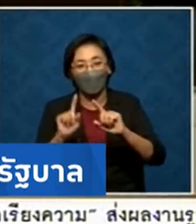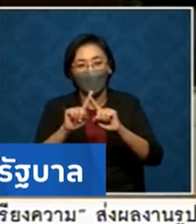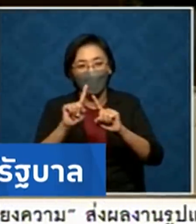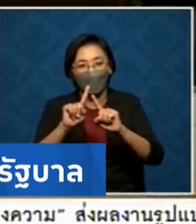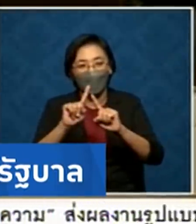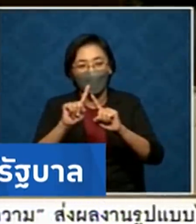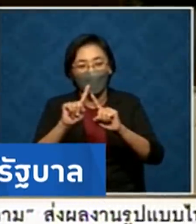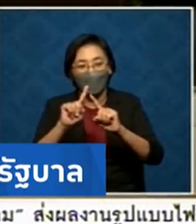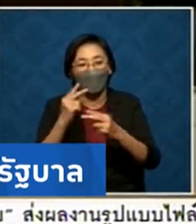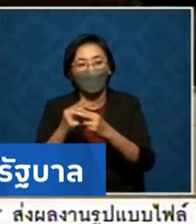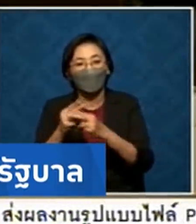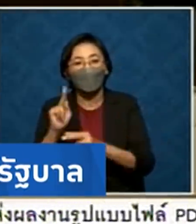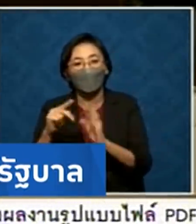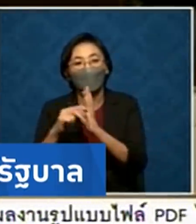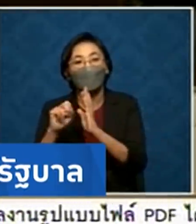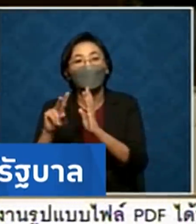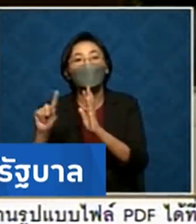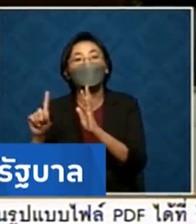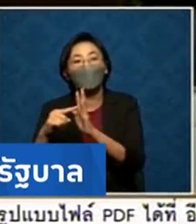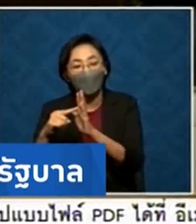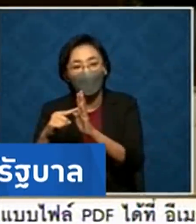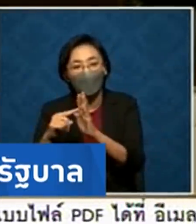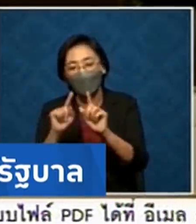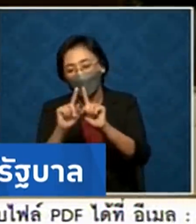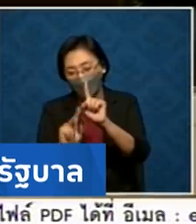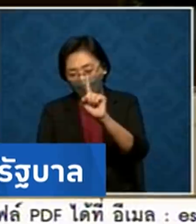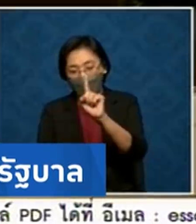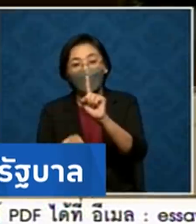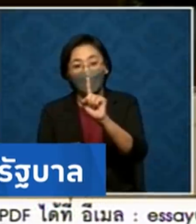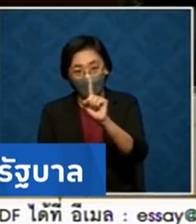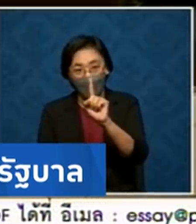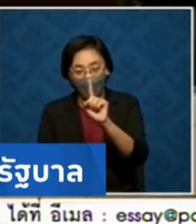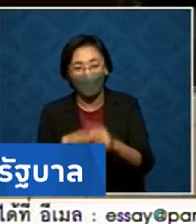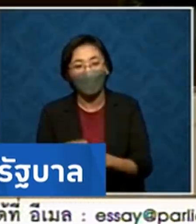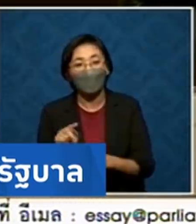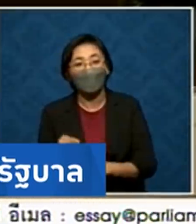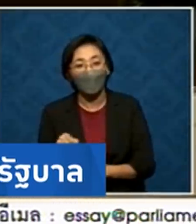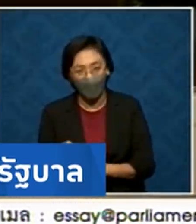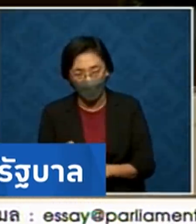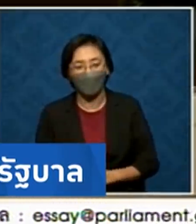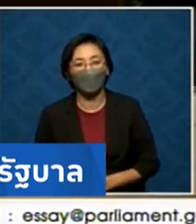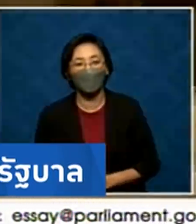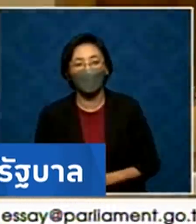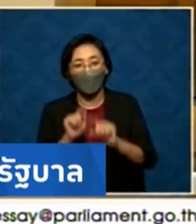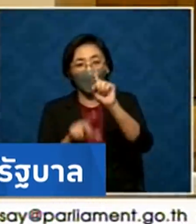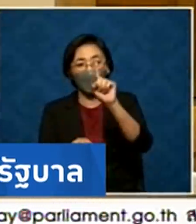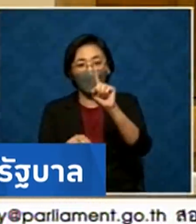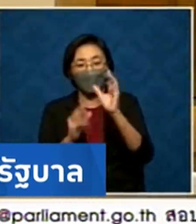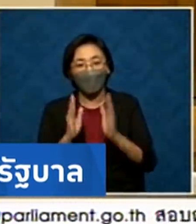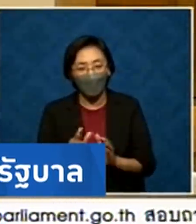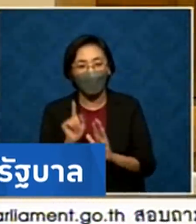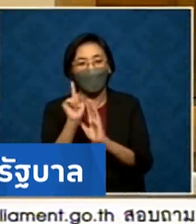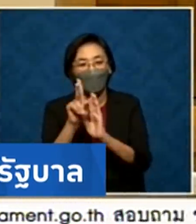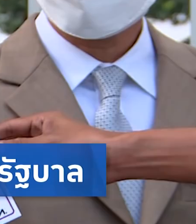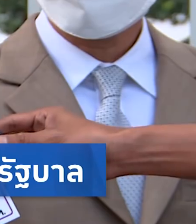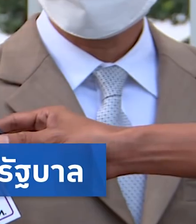รัฐมนตรีต่อไปนะครับเช่นเดียวกับคุณชวนนั้นก็อาจจะไม่เหมาะใจการเป็นประธานสภาต่อไปดังนั้นเพียงวันเดียวพลังประชารัฐได้ออก